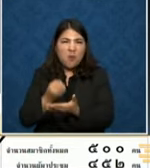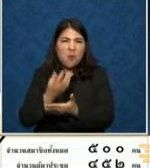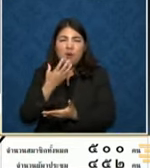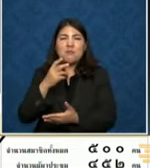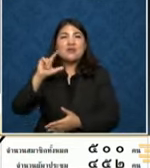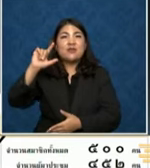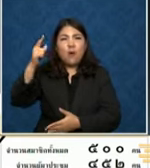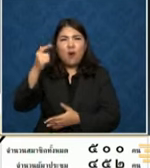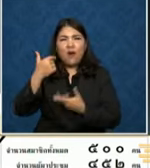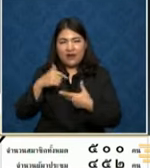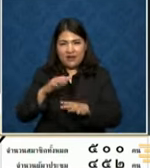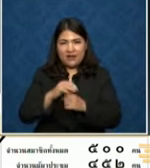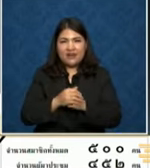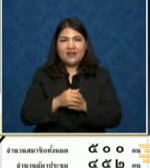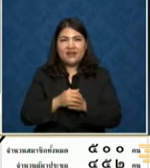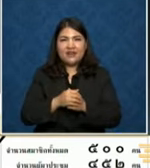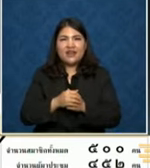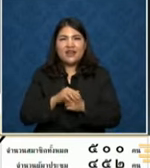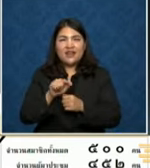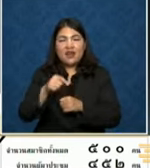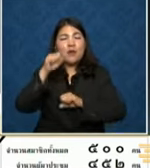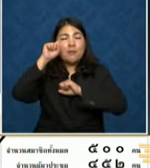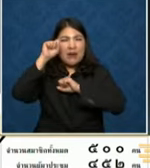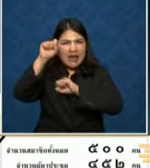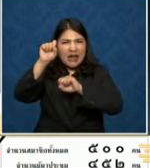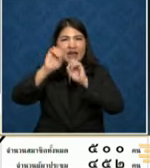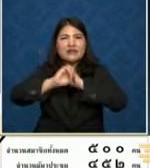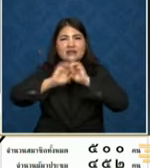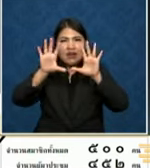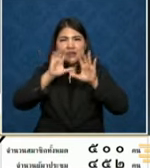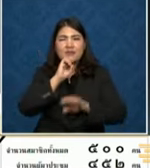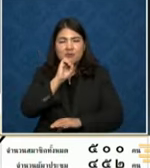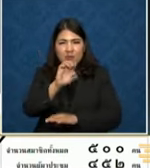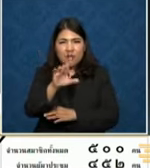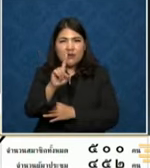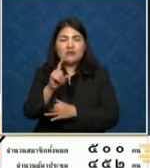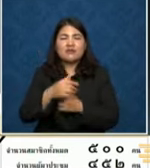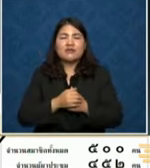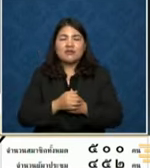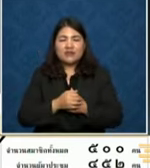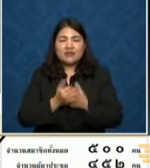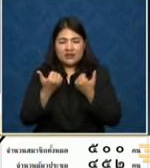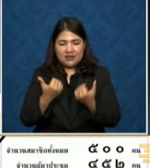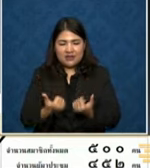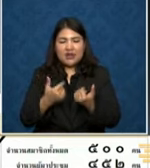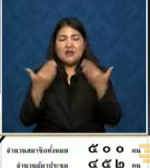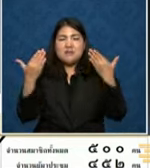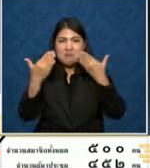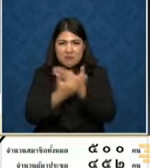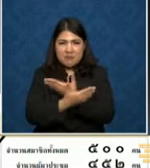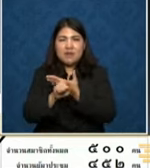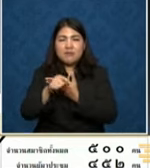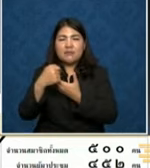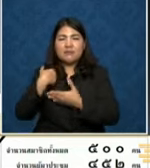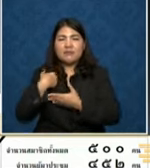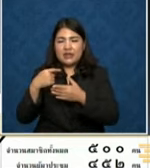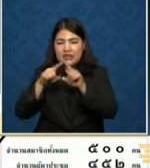และการหาเสียงปี2566เราก็ประกาศชัดเจนว่าเราจะเปลี่ยนสปก.ให้เป็นโฉนดเพื่อการเกษ